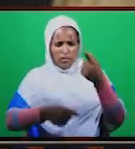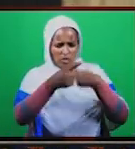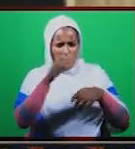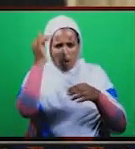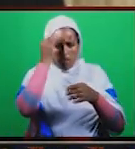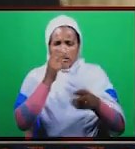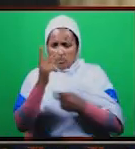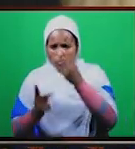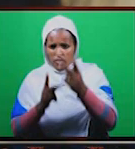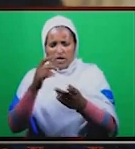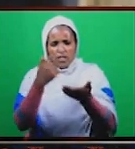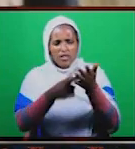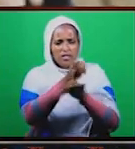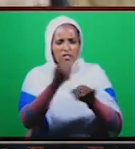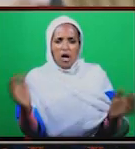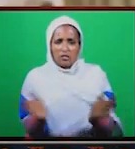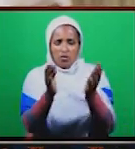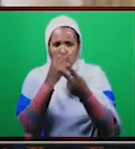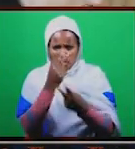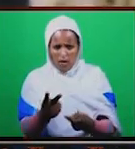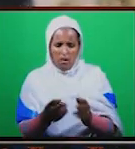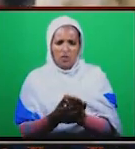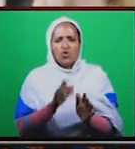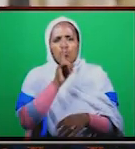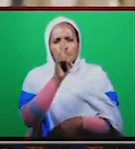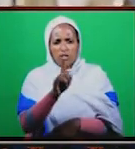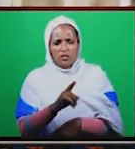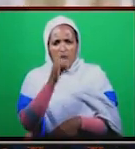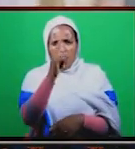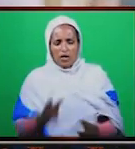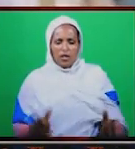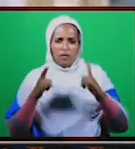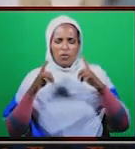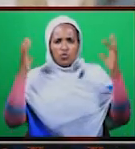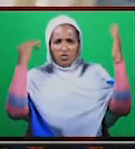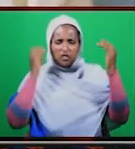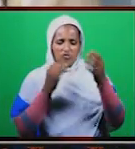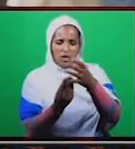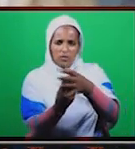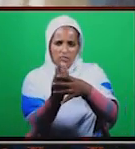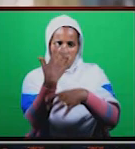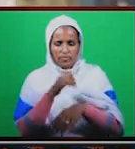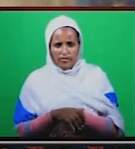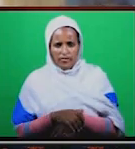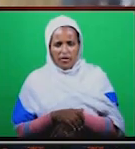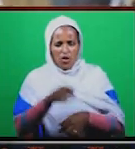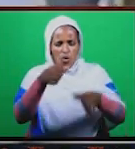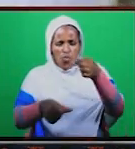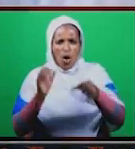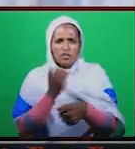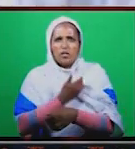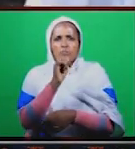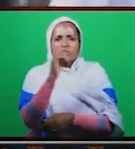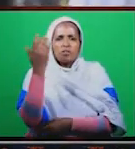በእውነት አባቶች ብፁዓን አባቶች መጥተው እኛን ሲጎበኙን እኛን እንዲህ ሲያጽናኑን ሳይ እውነት አንድ